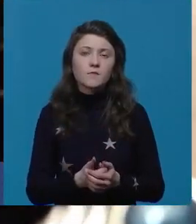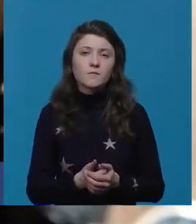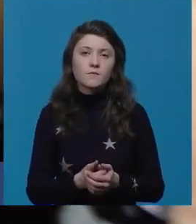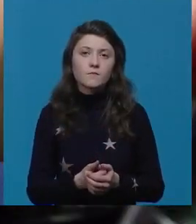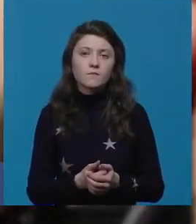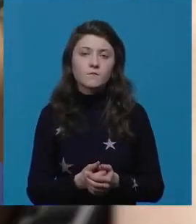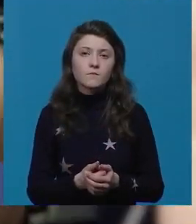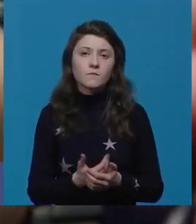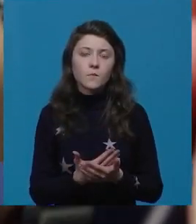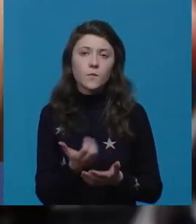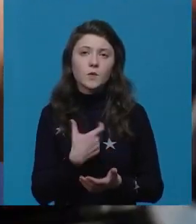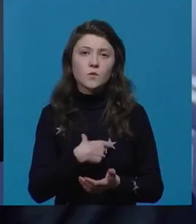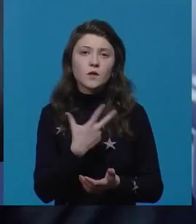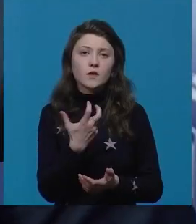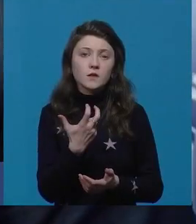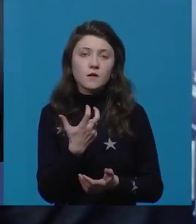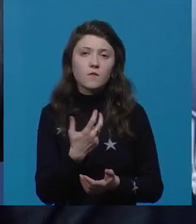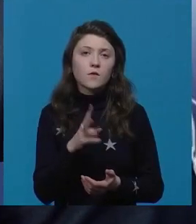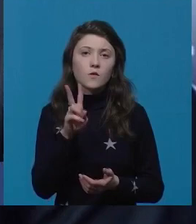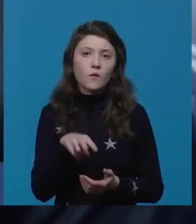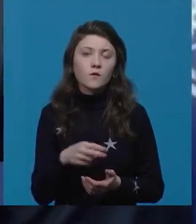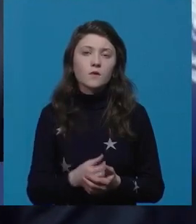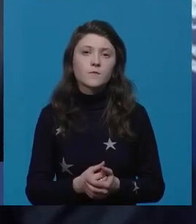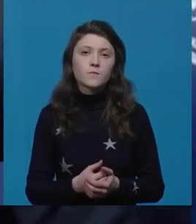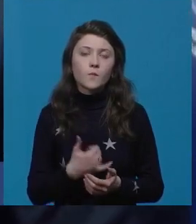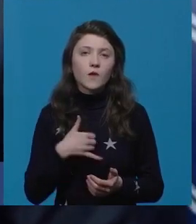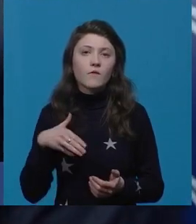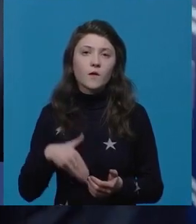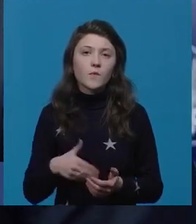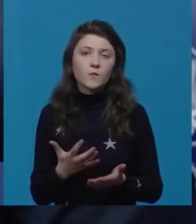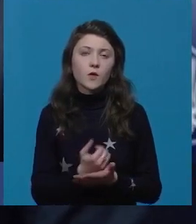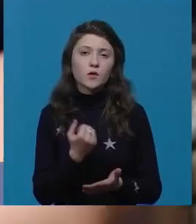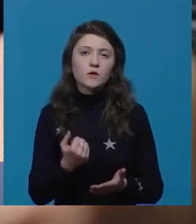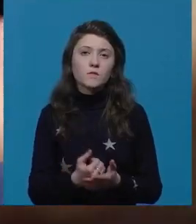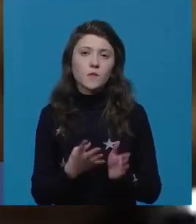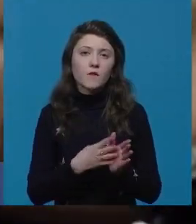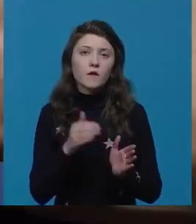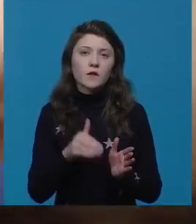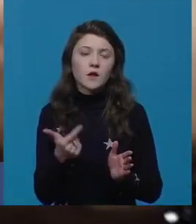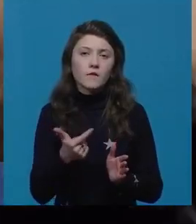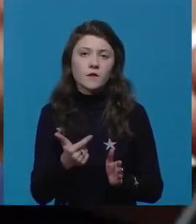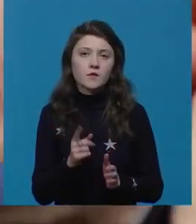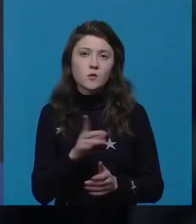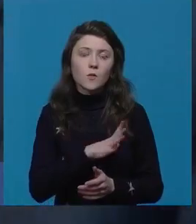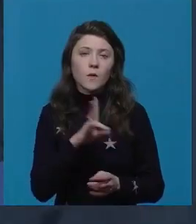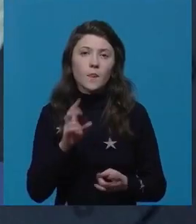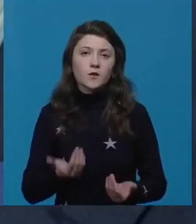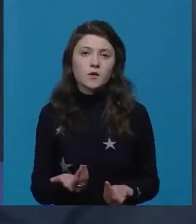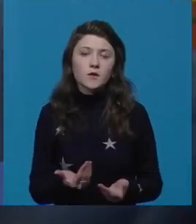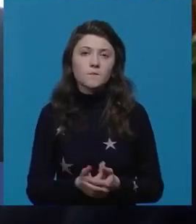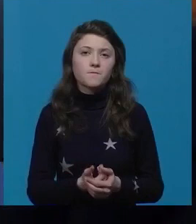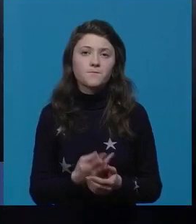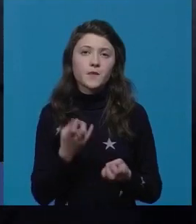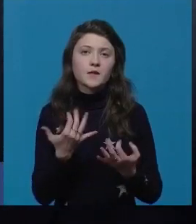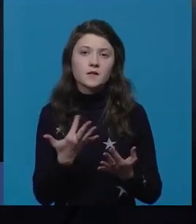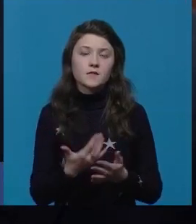300 доларів, 3 тисячі гривень. Ось. Тобто в мене в кармані виходить 9 тисяч гривень, і щоб було на життя. На